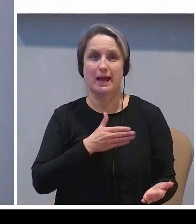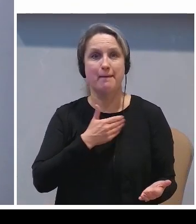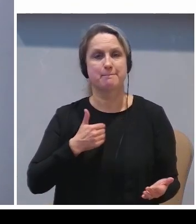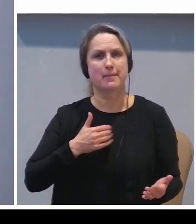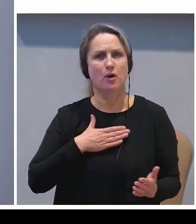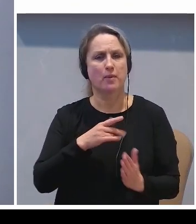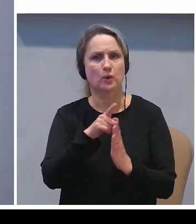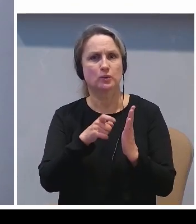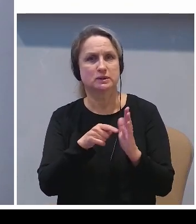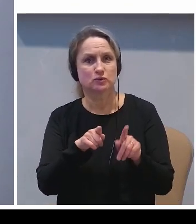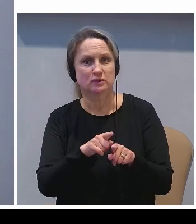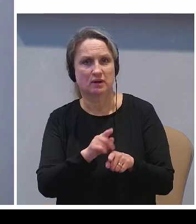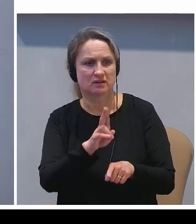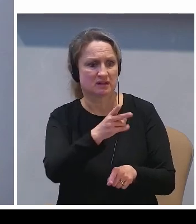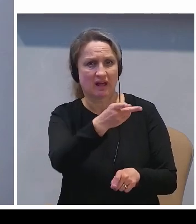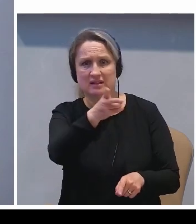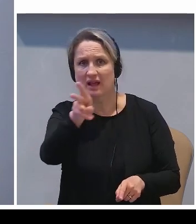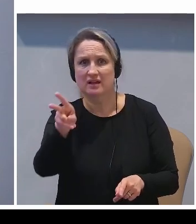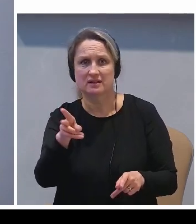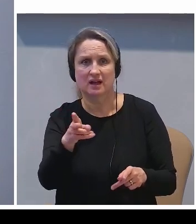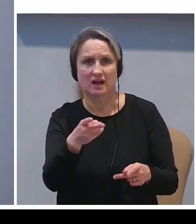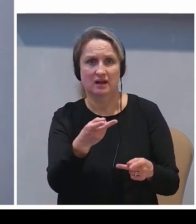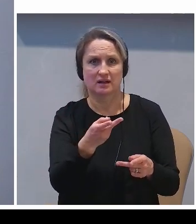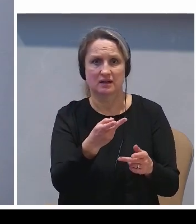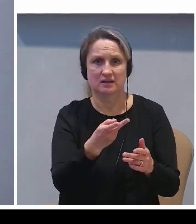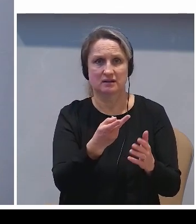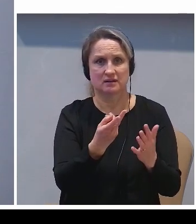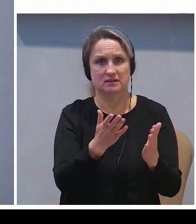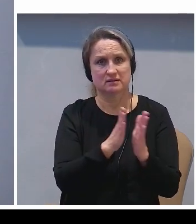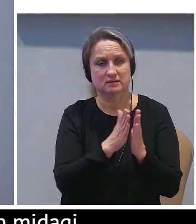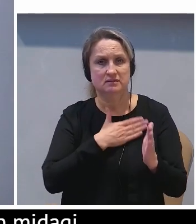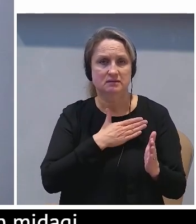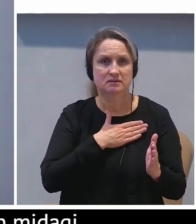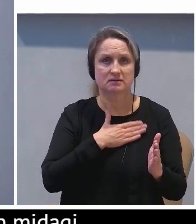meie küsimus on siis, kas keegi teine saab turustamisloa üle võtta.